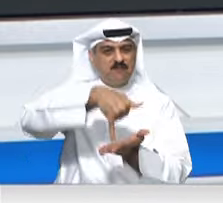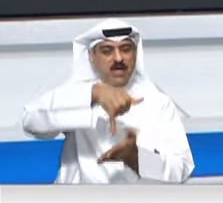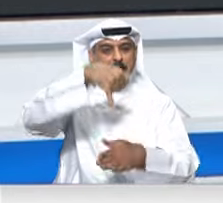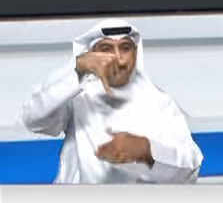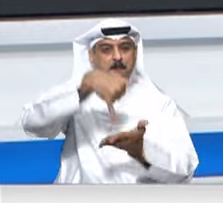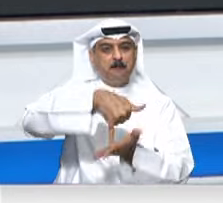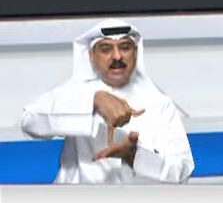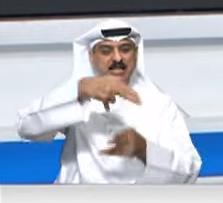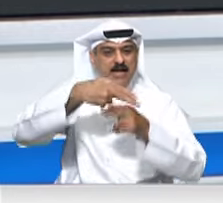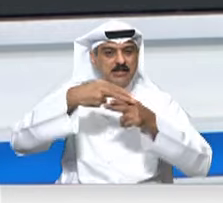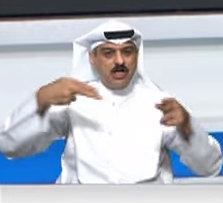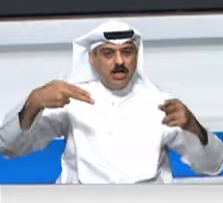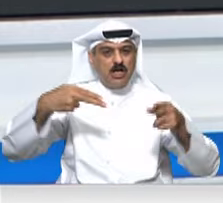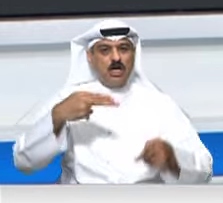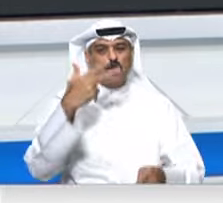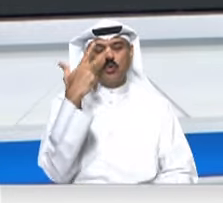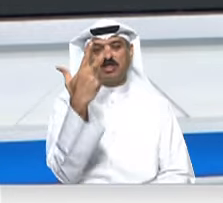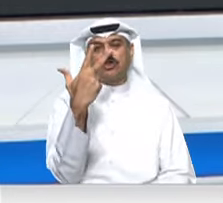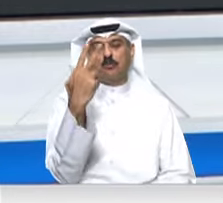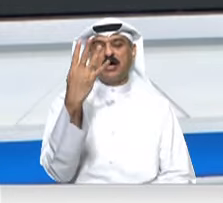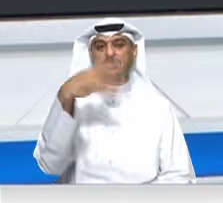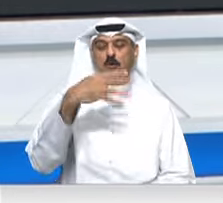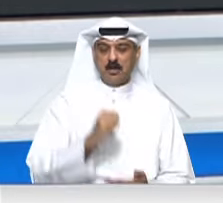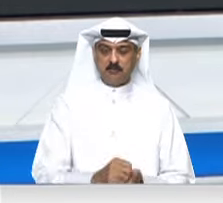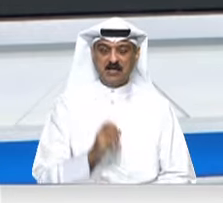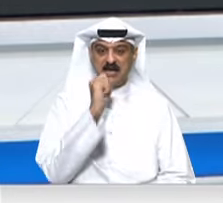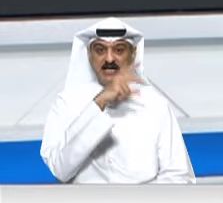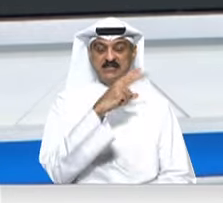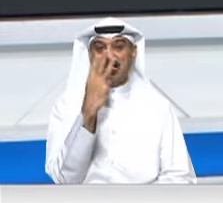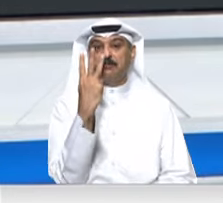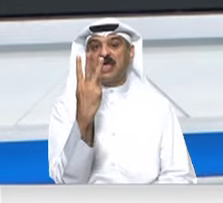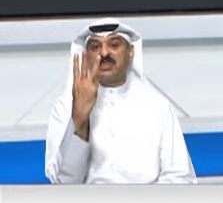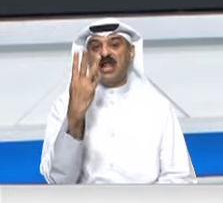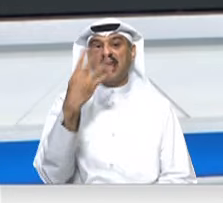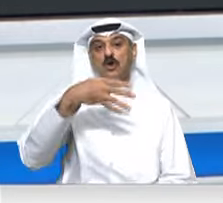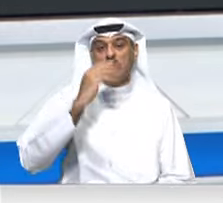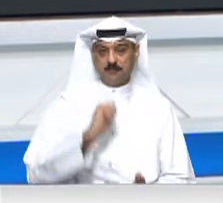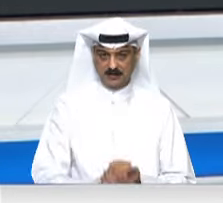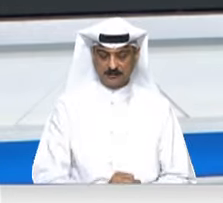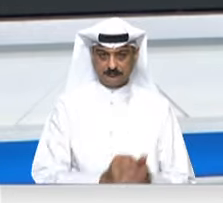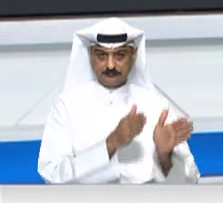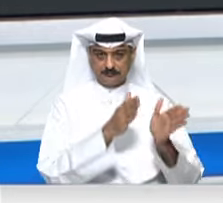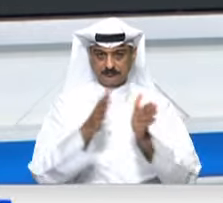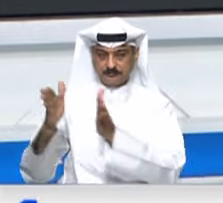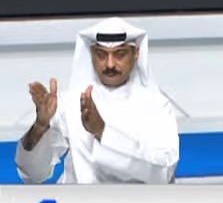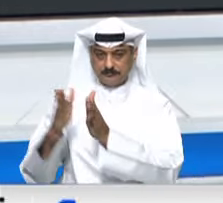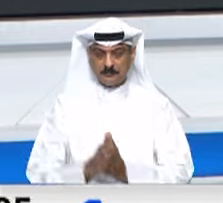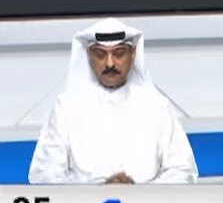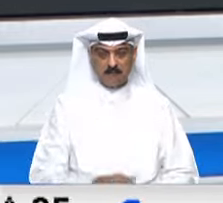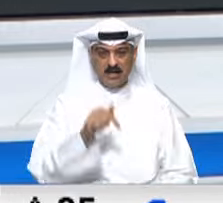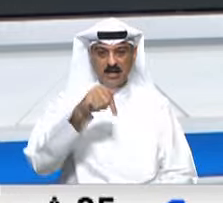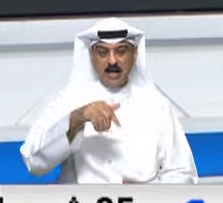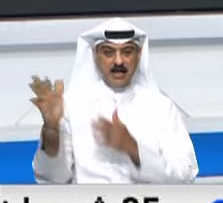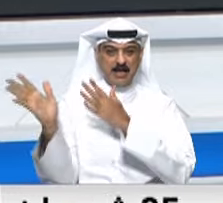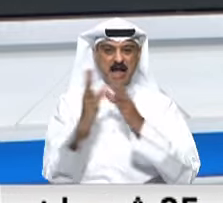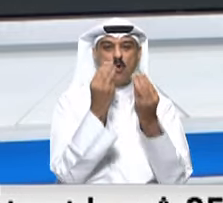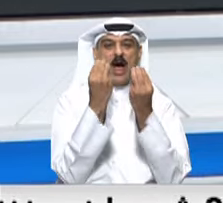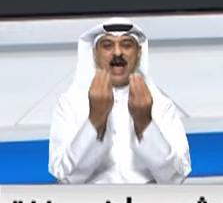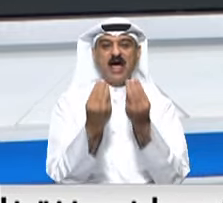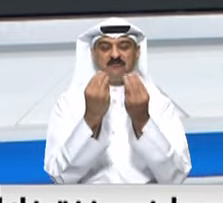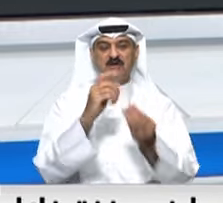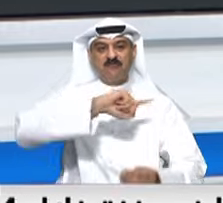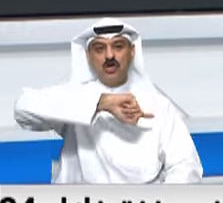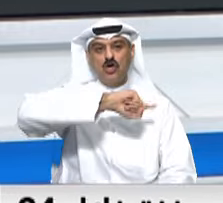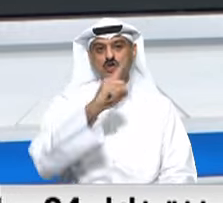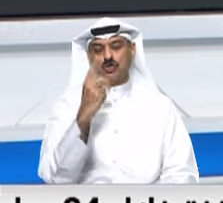الحراره كانت على السواحل سجلت في السال 43 درجه مئويه هواء شمالي غربي حاليا خفيف الى معتدل السرعه 8 م في الساعه سرعه